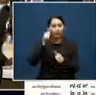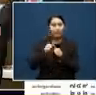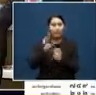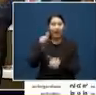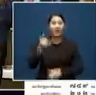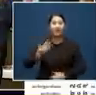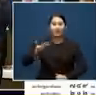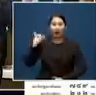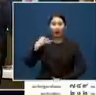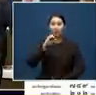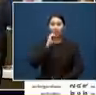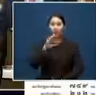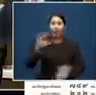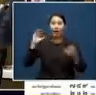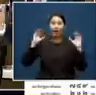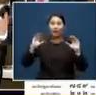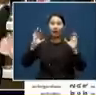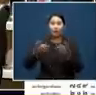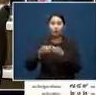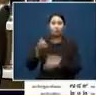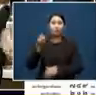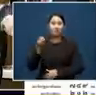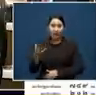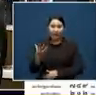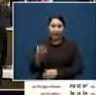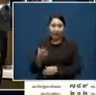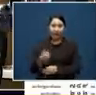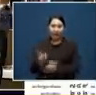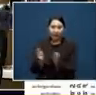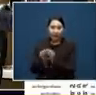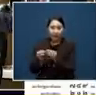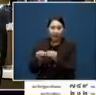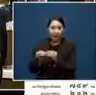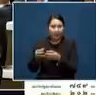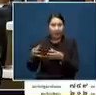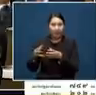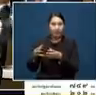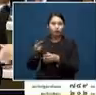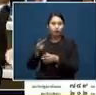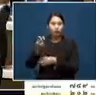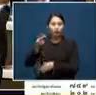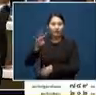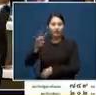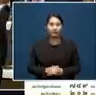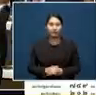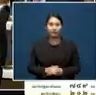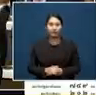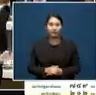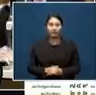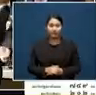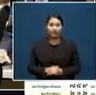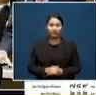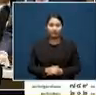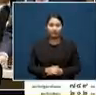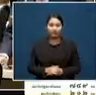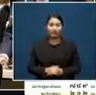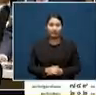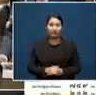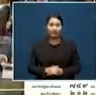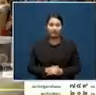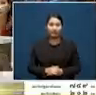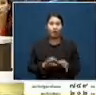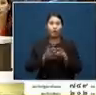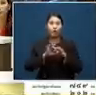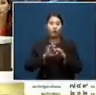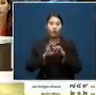ะ แต่ว่าแล้วมันก็ไม่ง่ายถึงแม้ก้าวไกลยอมนะส.ส.ส.ว.เนี่ยเขายอมไหมที่จะโหวตให้กับแ